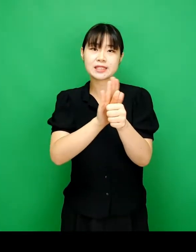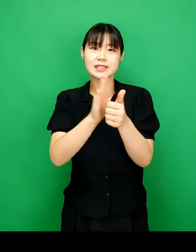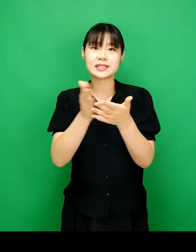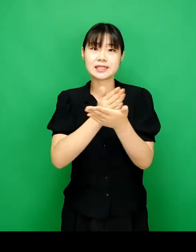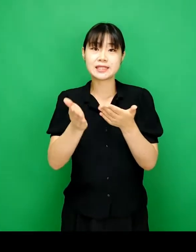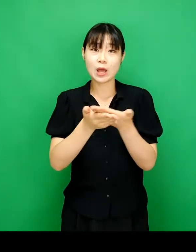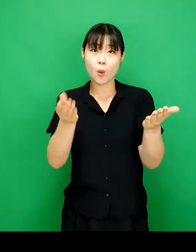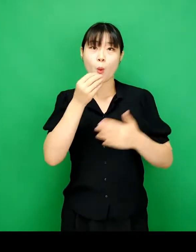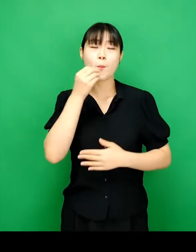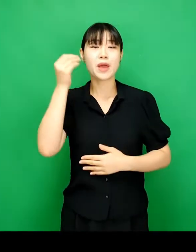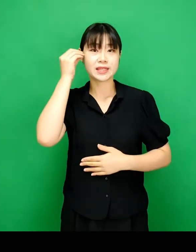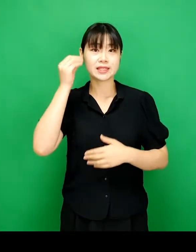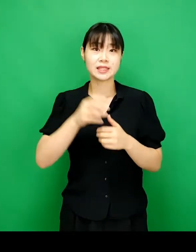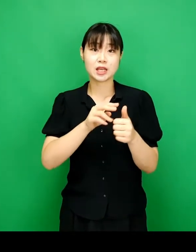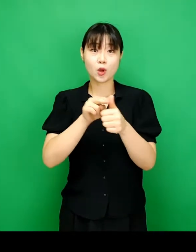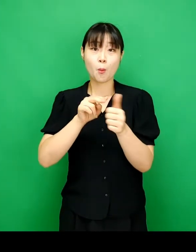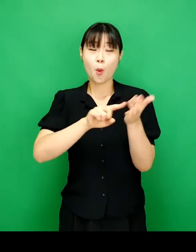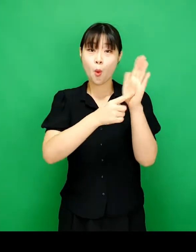홈페이지입니다.